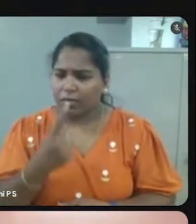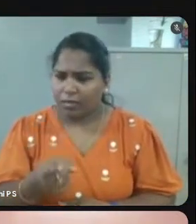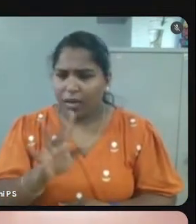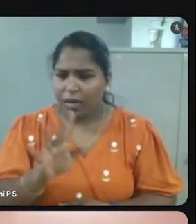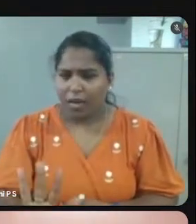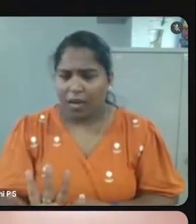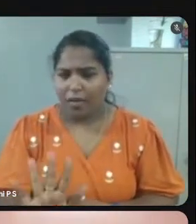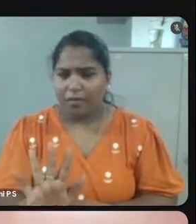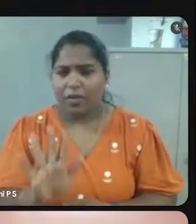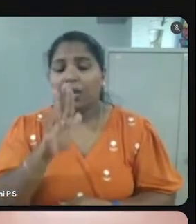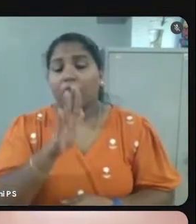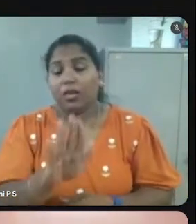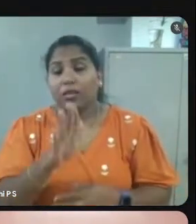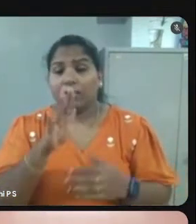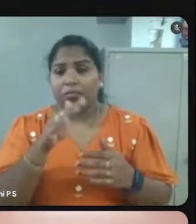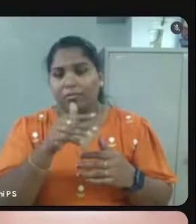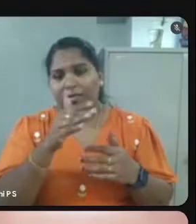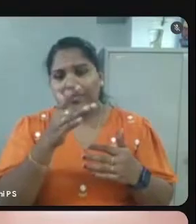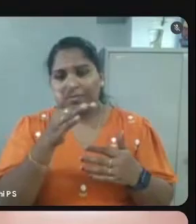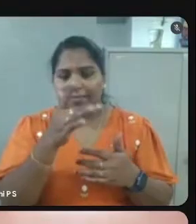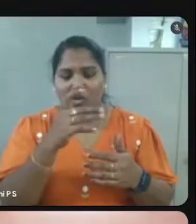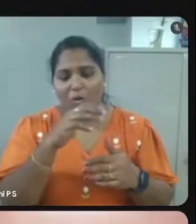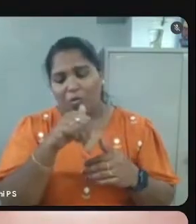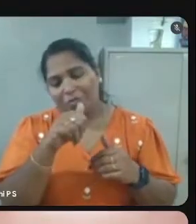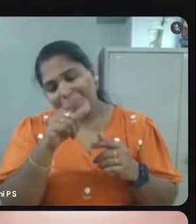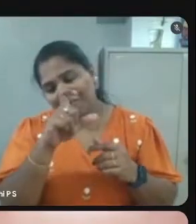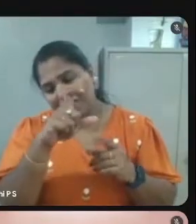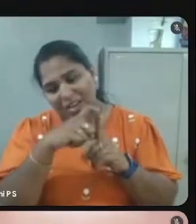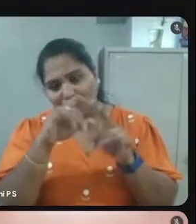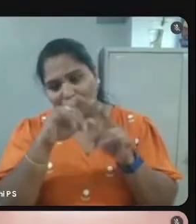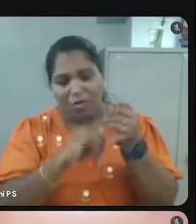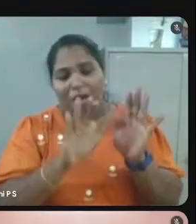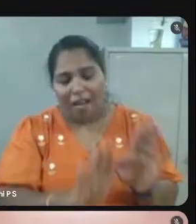അപേക്ഷിച്ച് കൂടുതലായിരിക്കും. അതിലെന്തെങ്കിലും ശരിയുണ്ടോ?